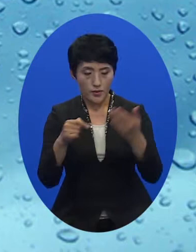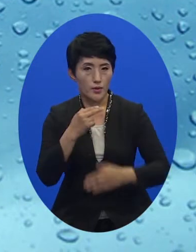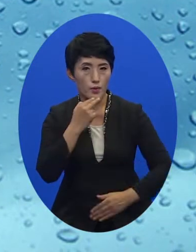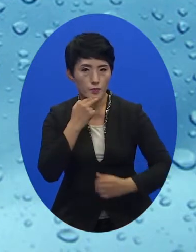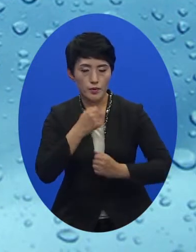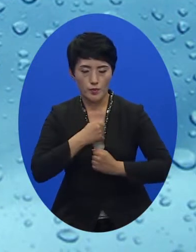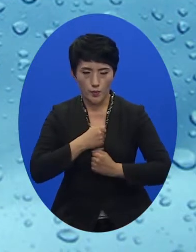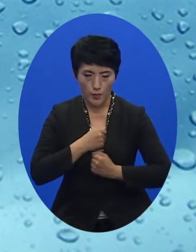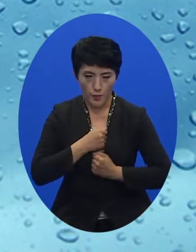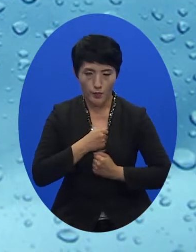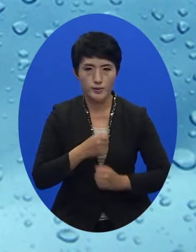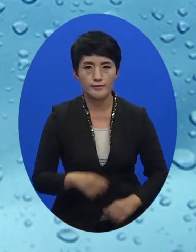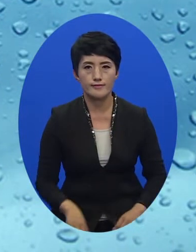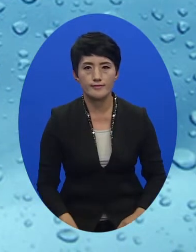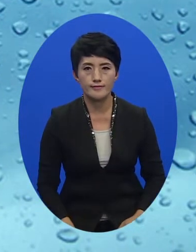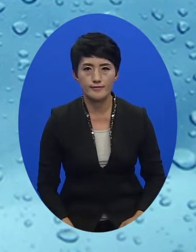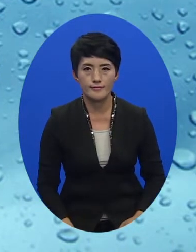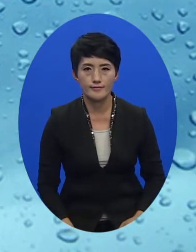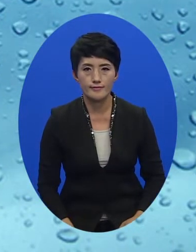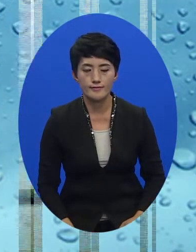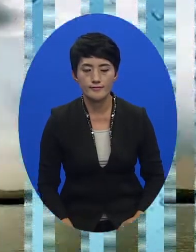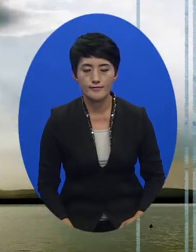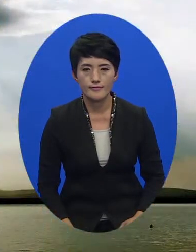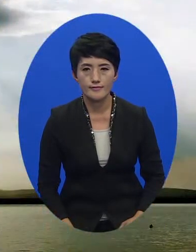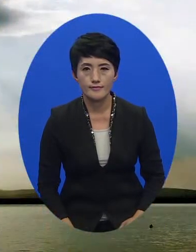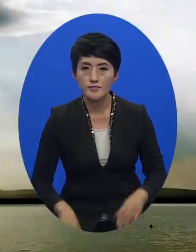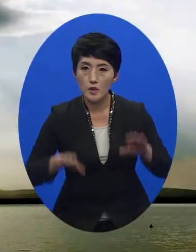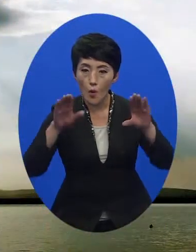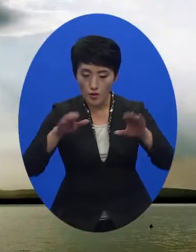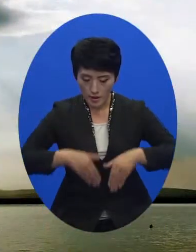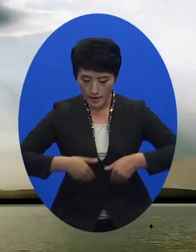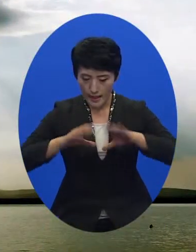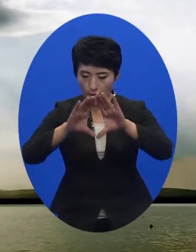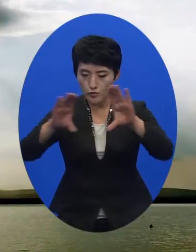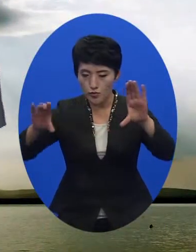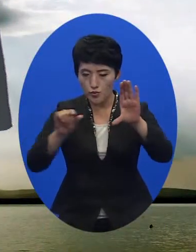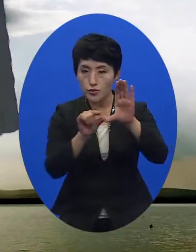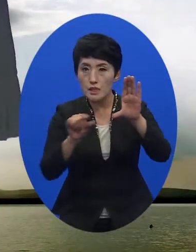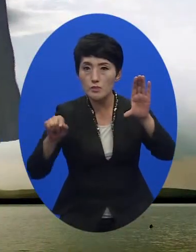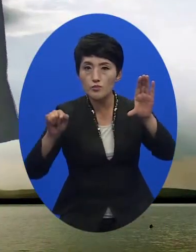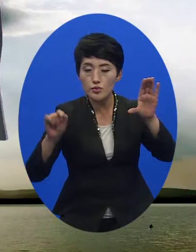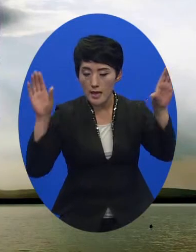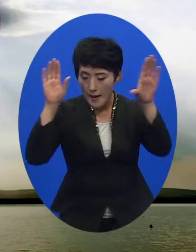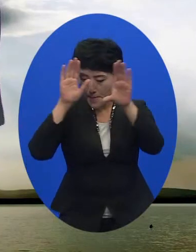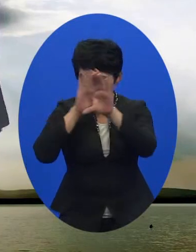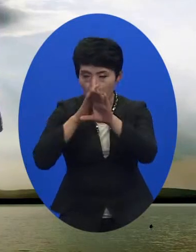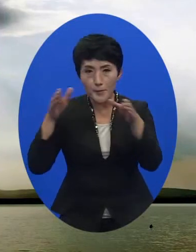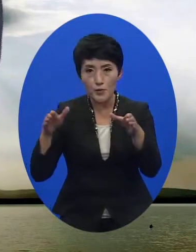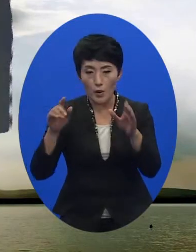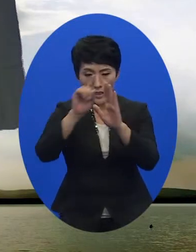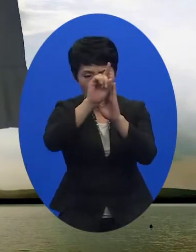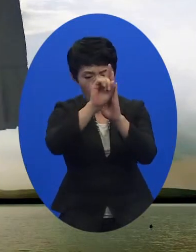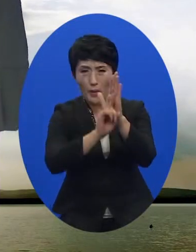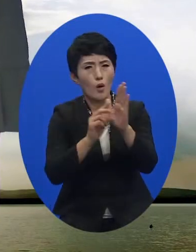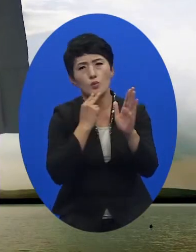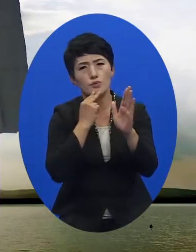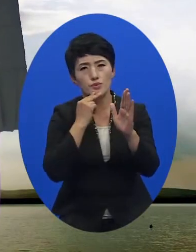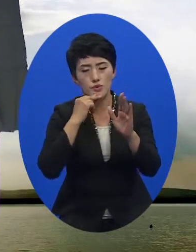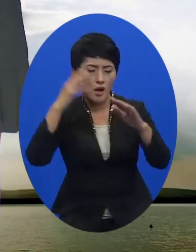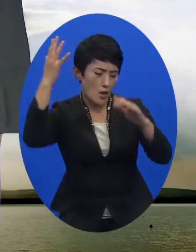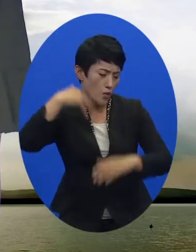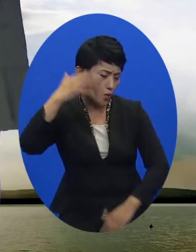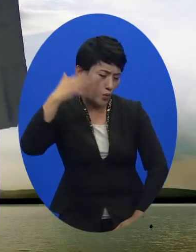피해가 없도록 철저히 대비하시기 바랍니다. 오늘 남부지방 일부에서는 밤사이에 열대야가 나타나는